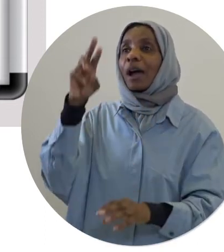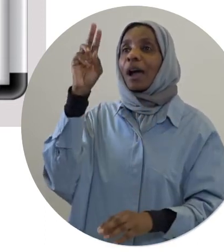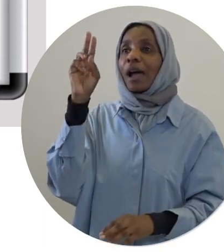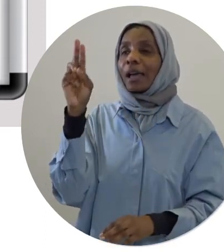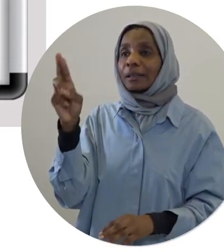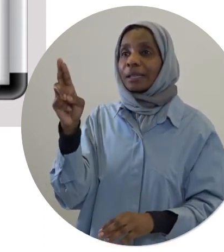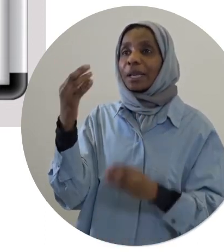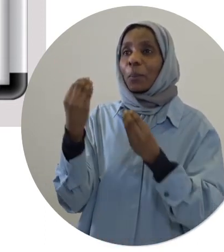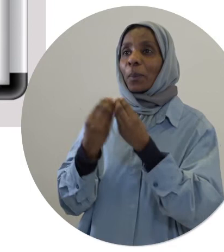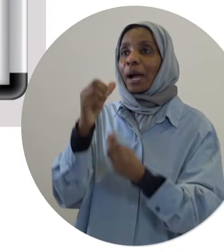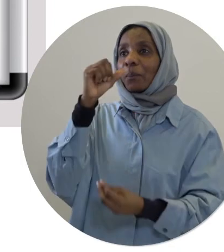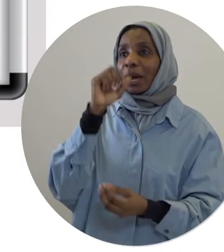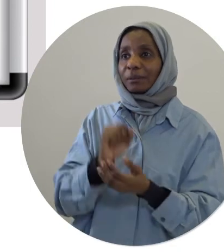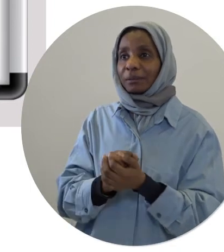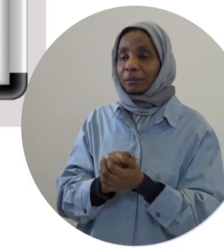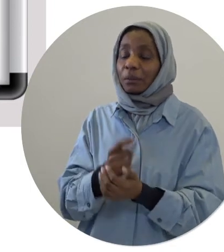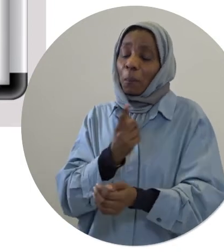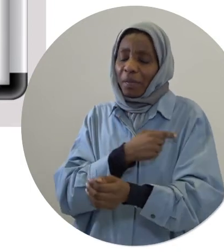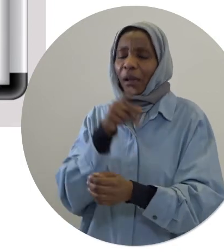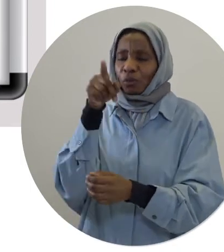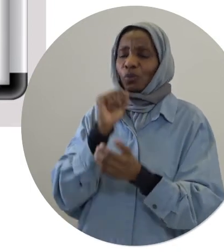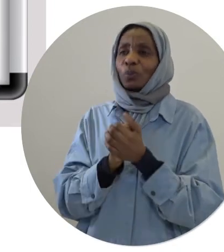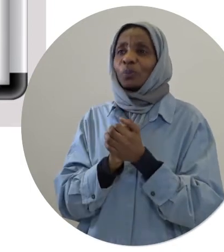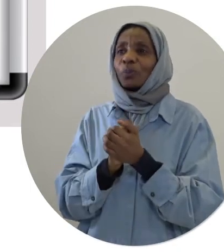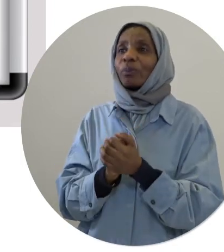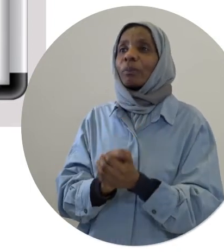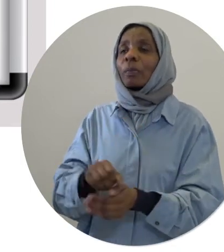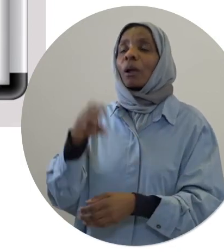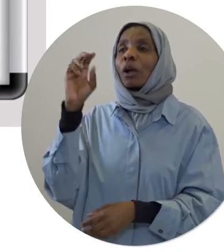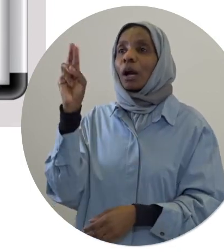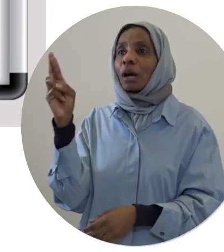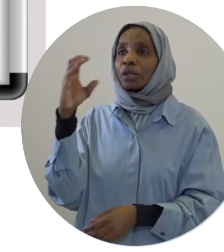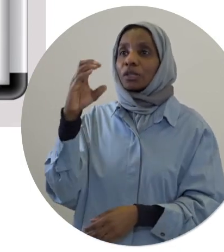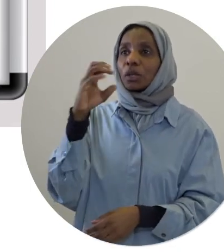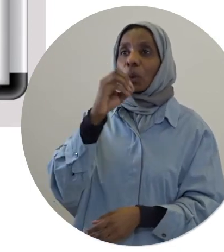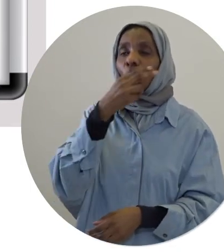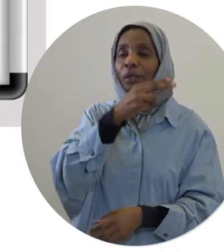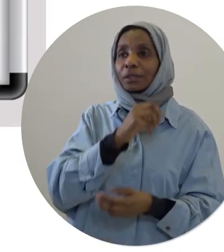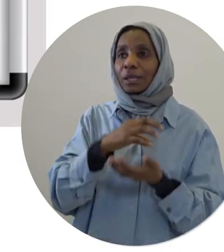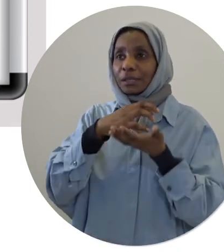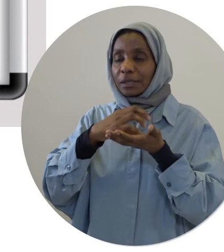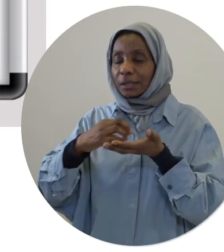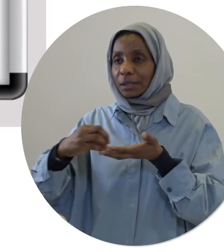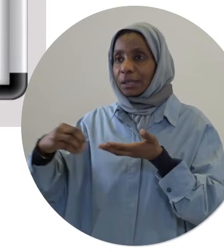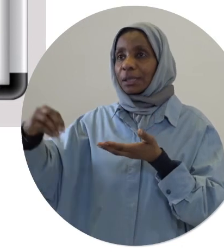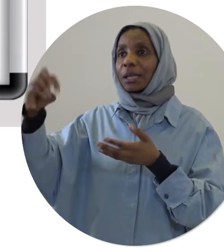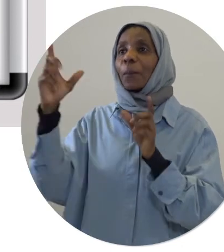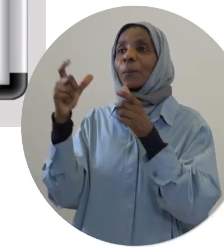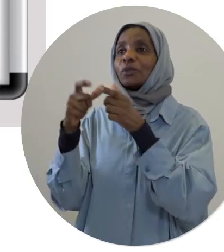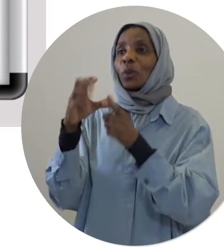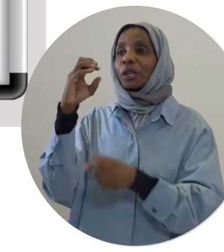والماء. كما في المثال كحول الإيثيل أو الإيثانول، سيتم